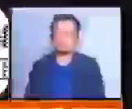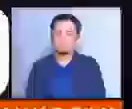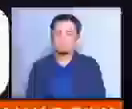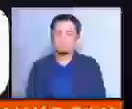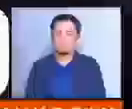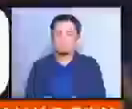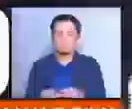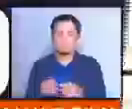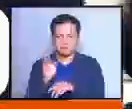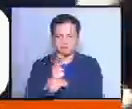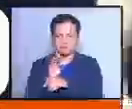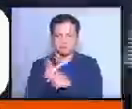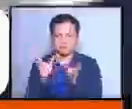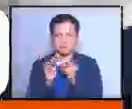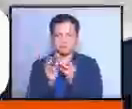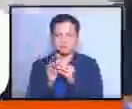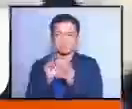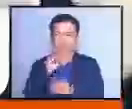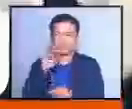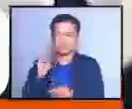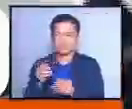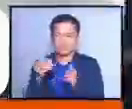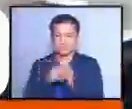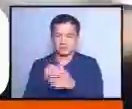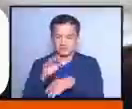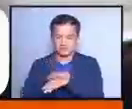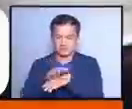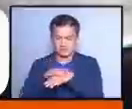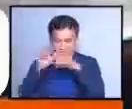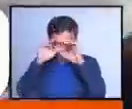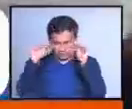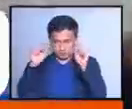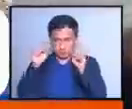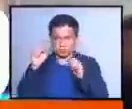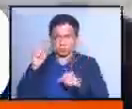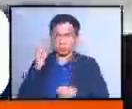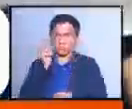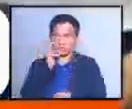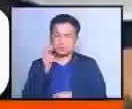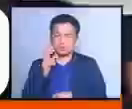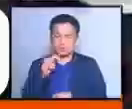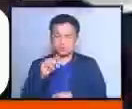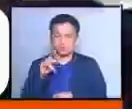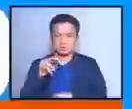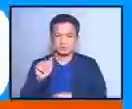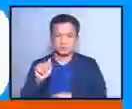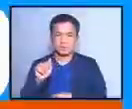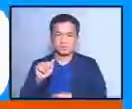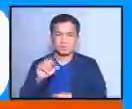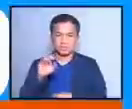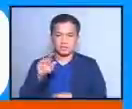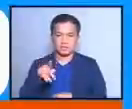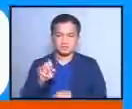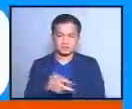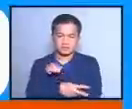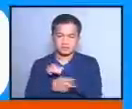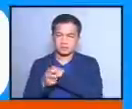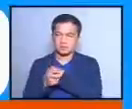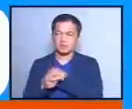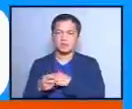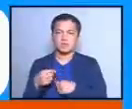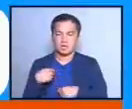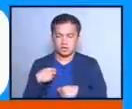Sa isang business conference sa Maynila, muling nagbabala si Pangulong Rodrigo Duterte sa ninja cops. I can be